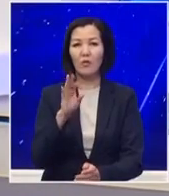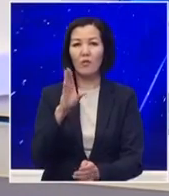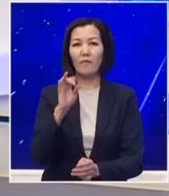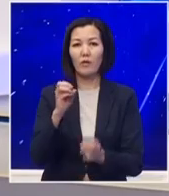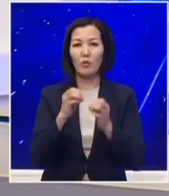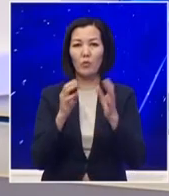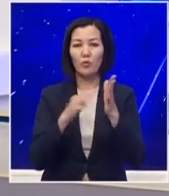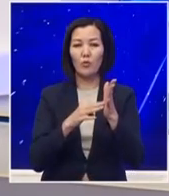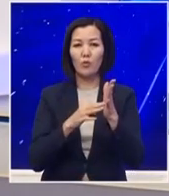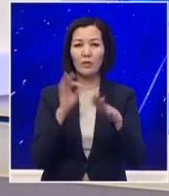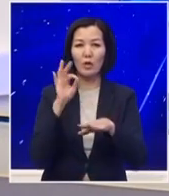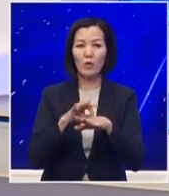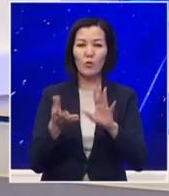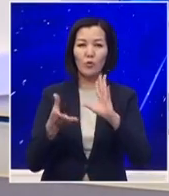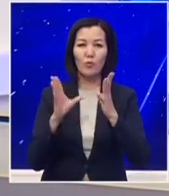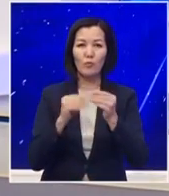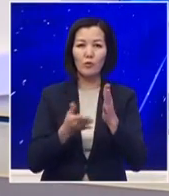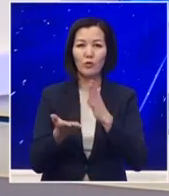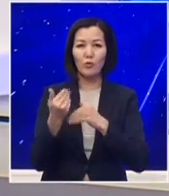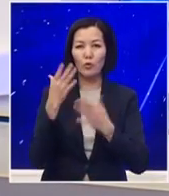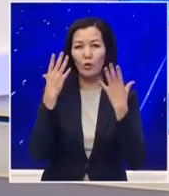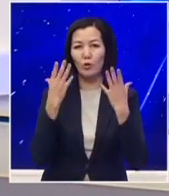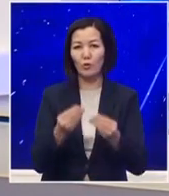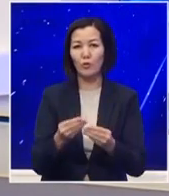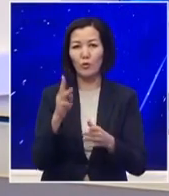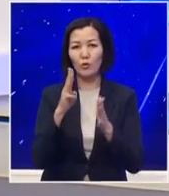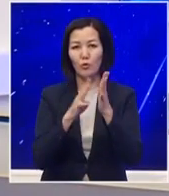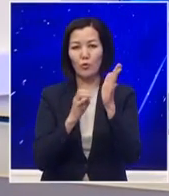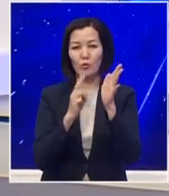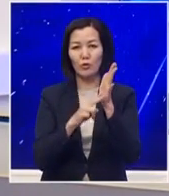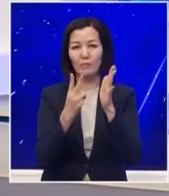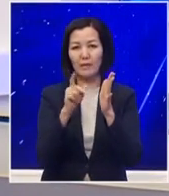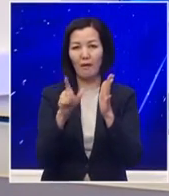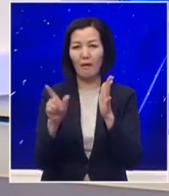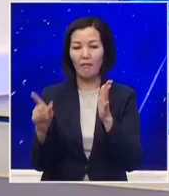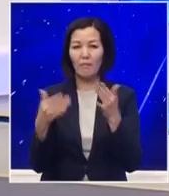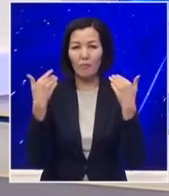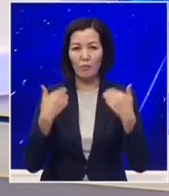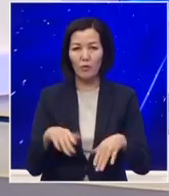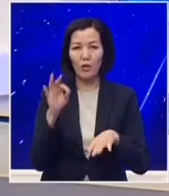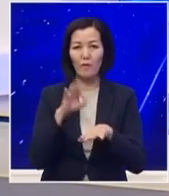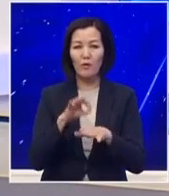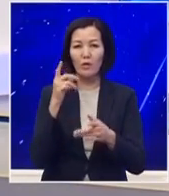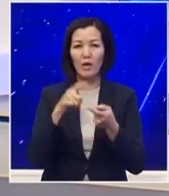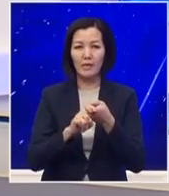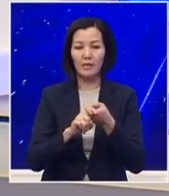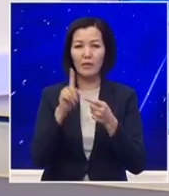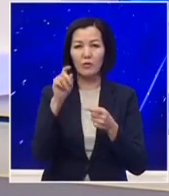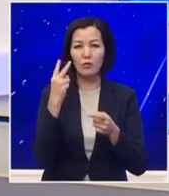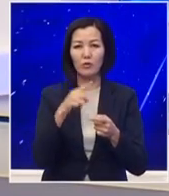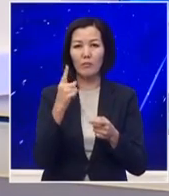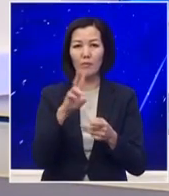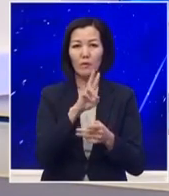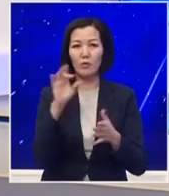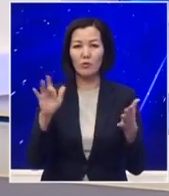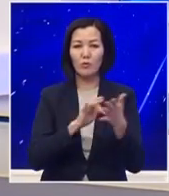COVID-19 бойынша елдегі ахуал өткен тәулікте 972 адамның бойынан вирус анықталды. Оның 121-і Нұрсұлтан